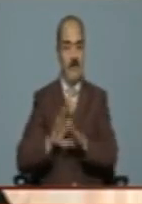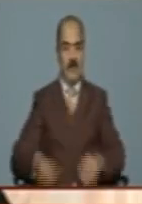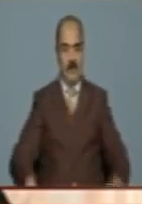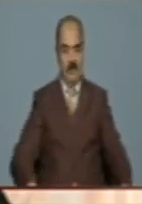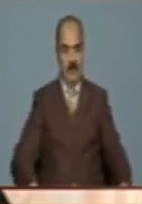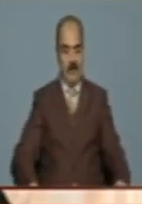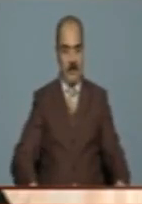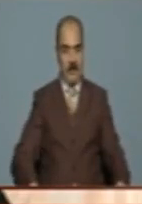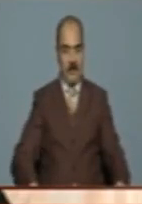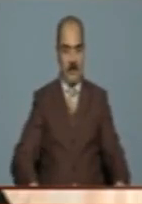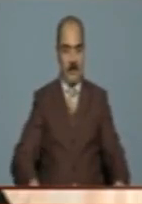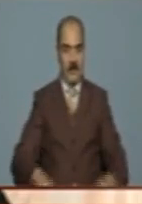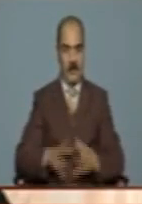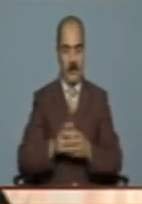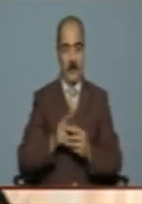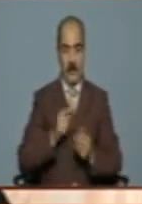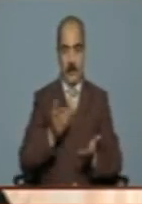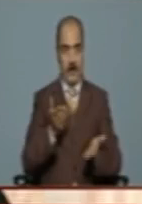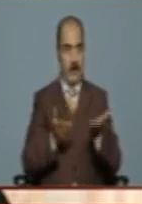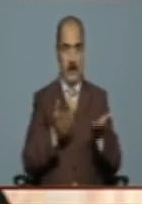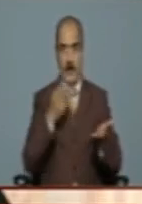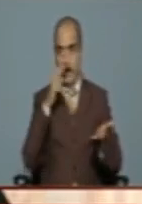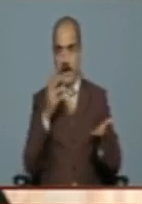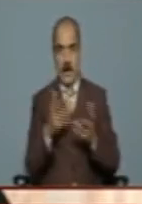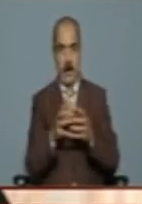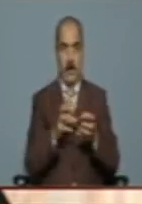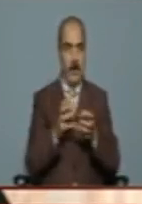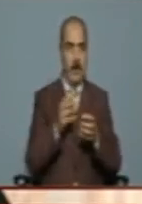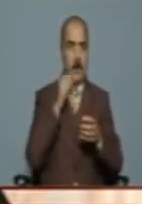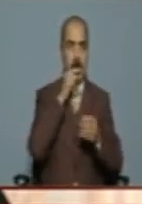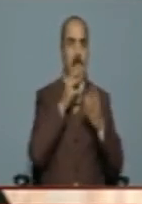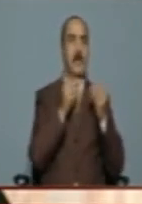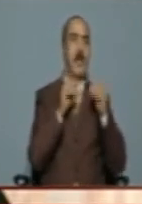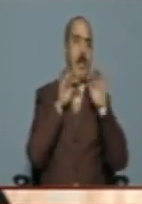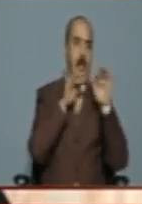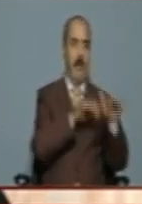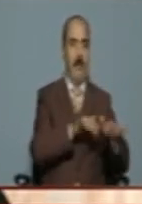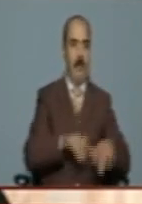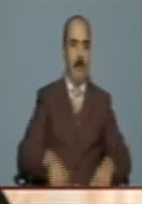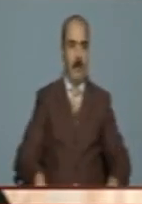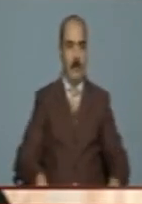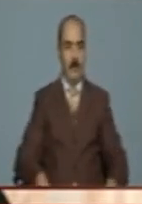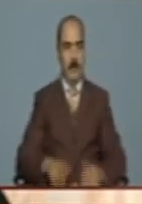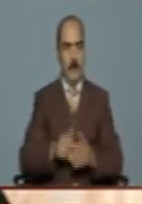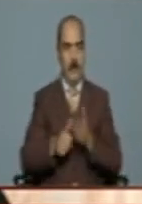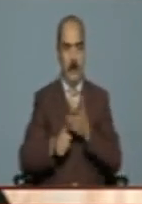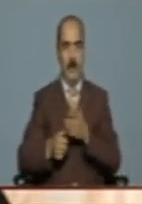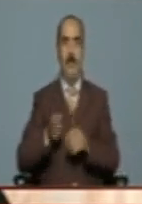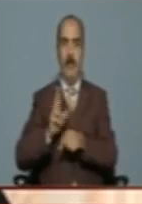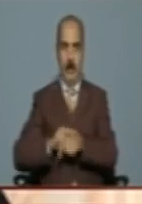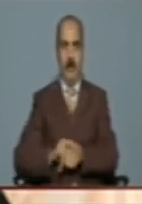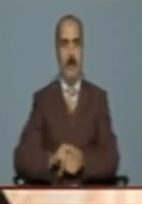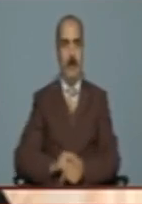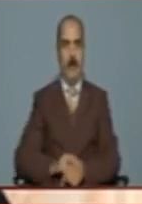حيث صعب التمييز بأن المرأة هي التي كانت في أول الصفوف